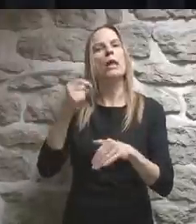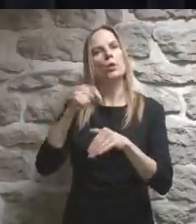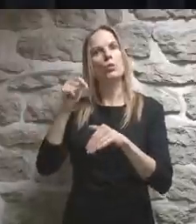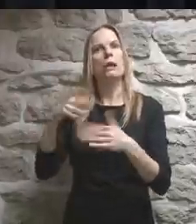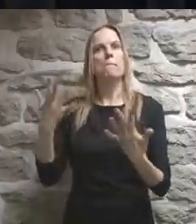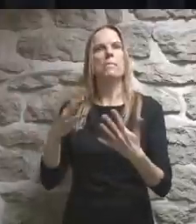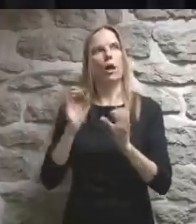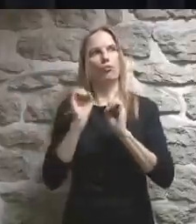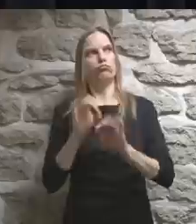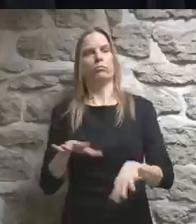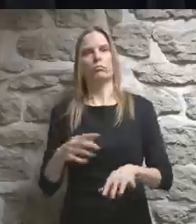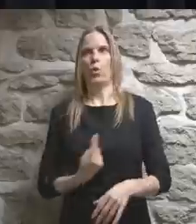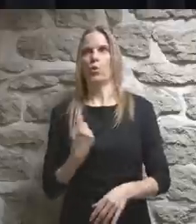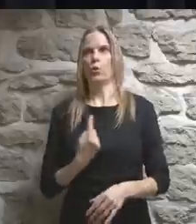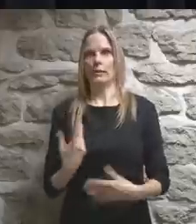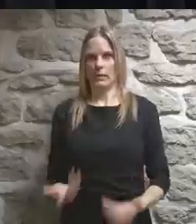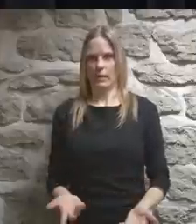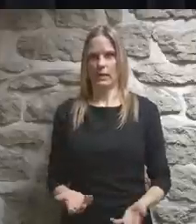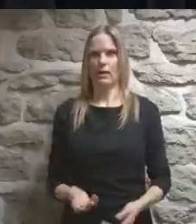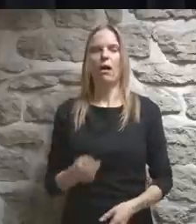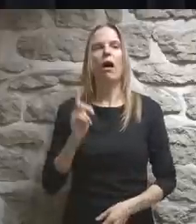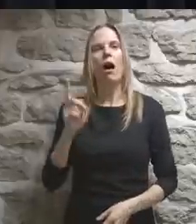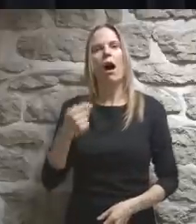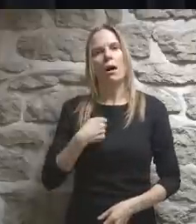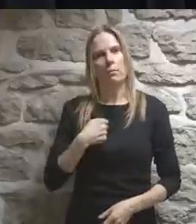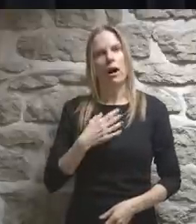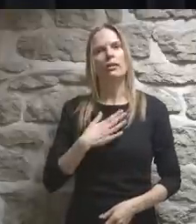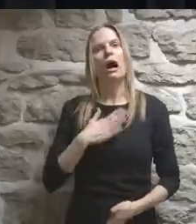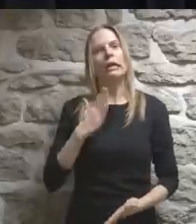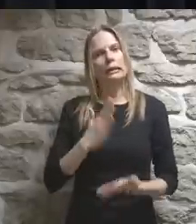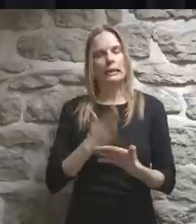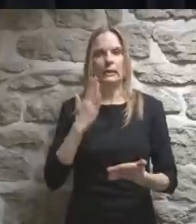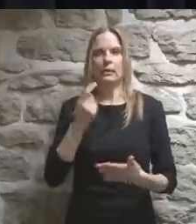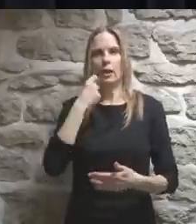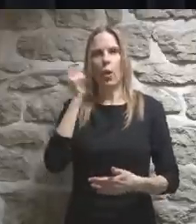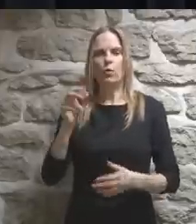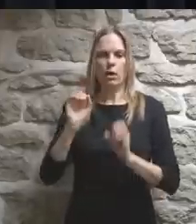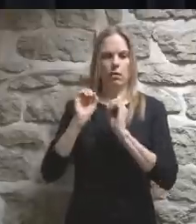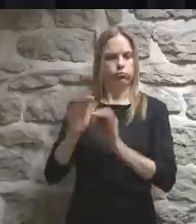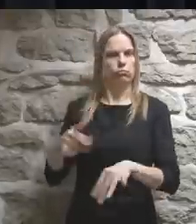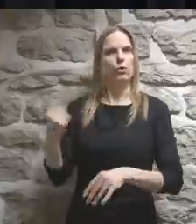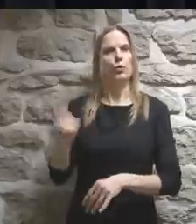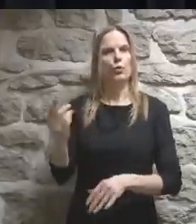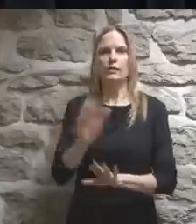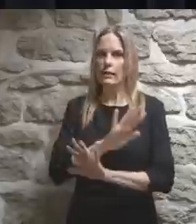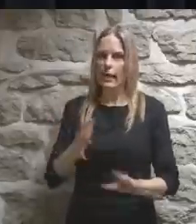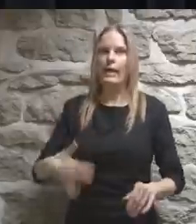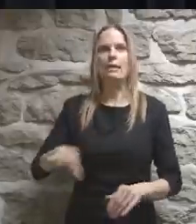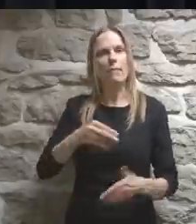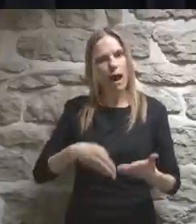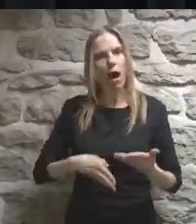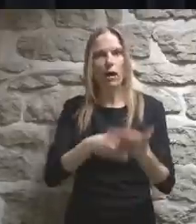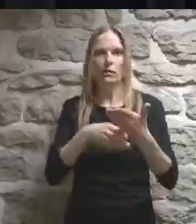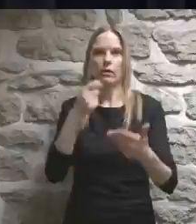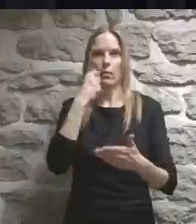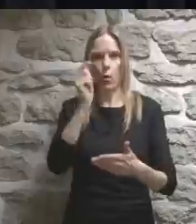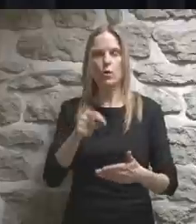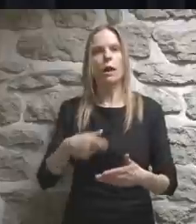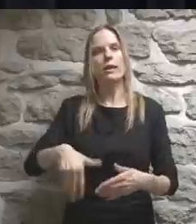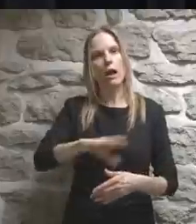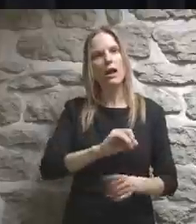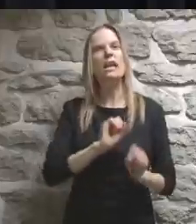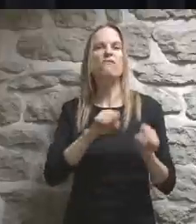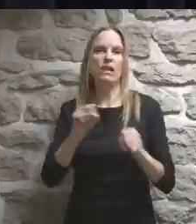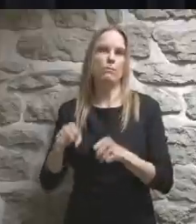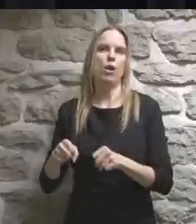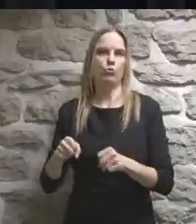üksi. Mina tahan kinnitada, et Ukraina ei ole jäetud üksi. Me aitame Ukrainat kõikide võimalustega, mis meil